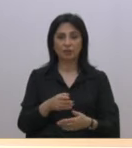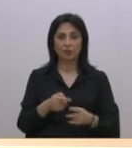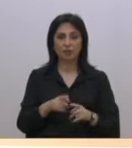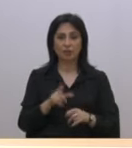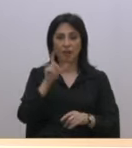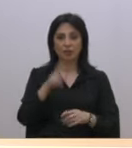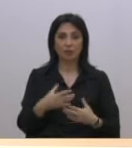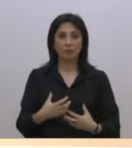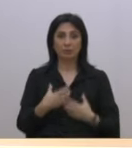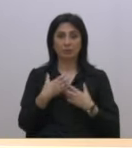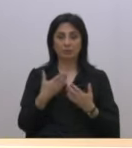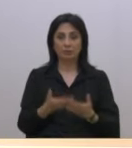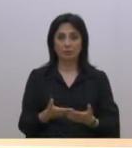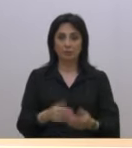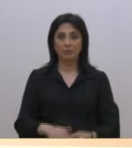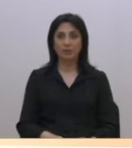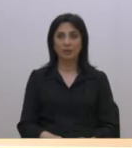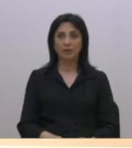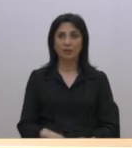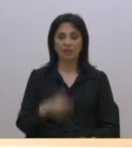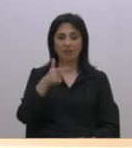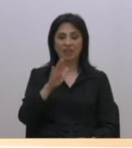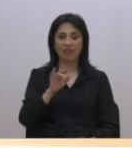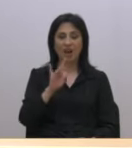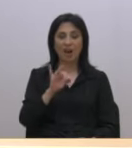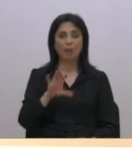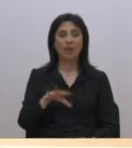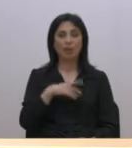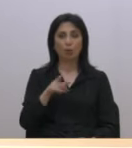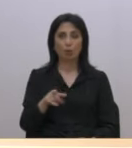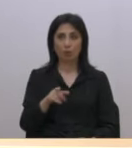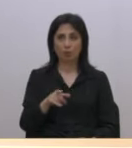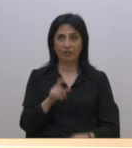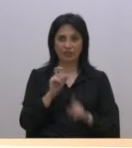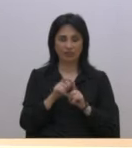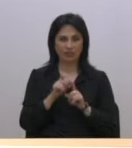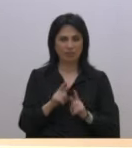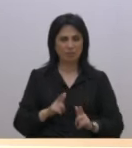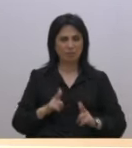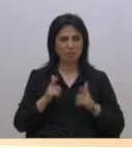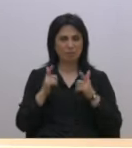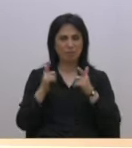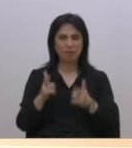შეძრწუნდება ადამიანი. ნიკა გვარამია ჯერ იყო და ისეთი სიტყვებით ლანძღავდა